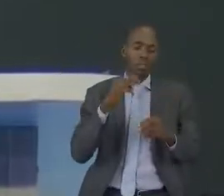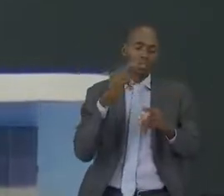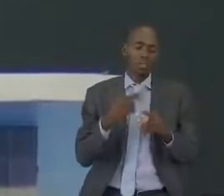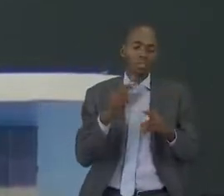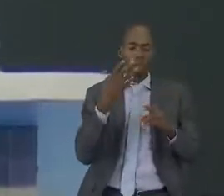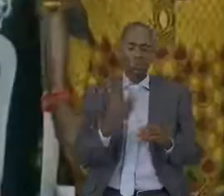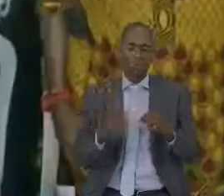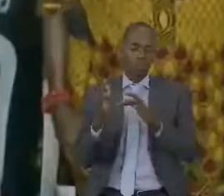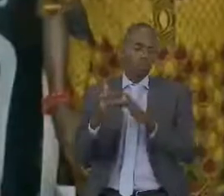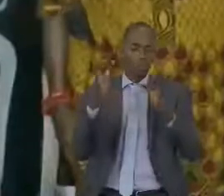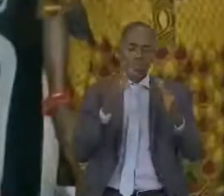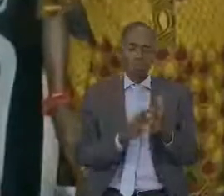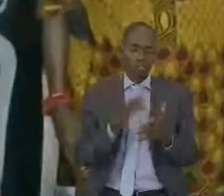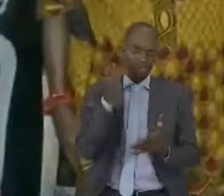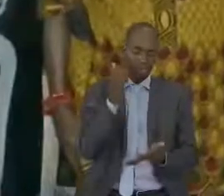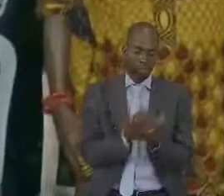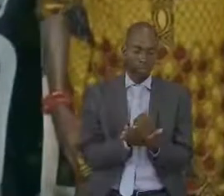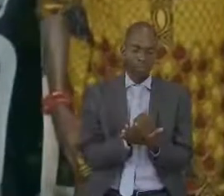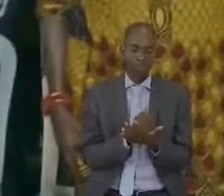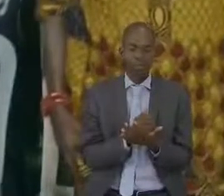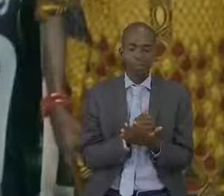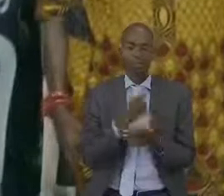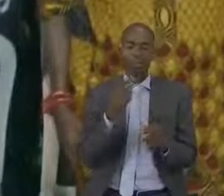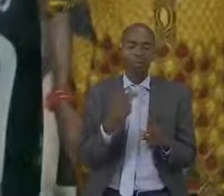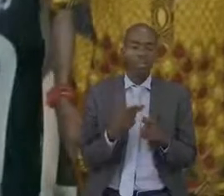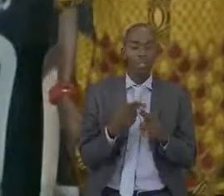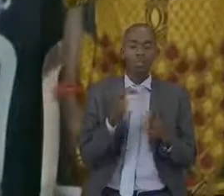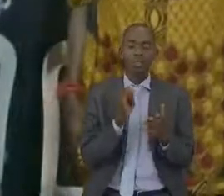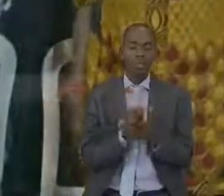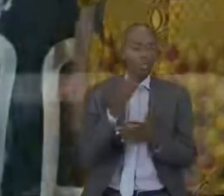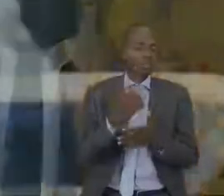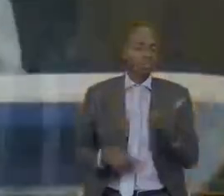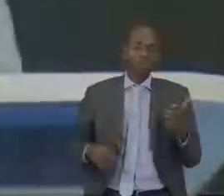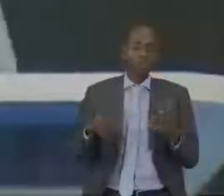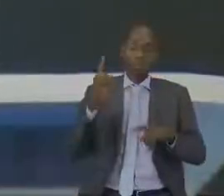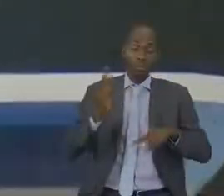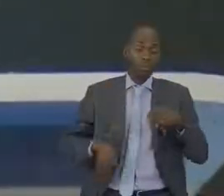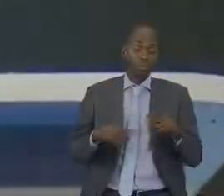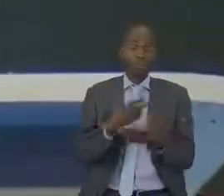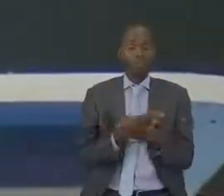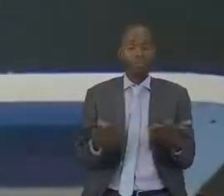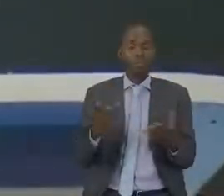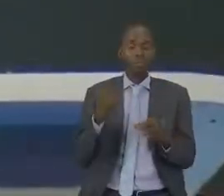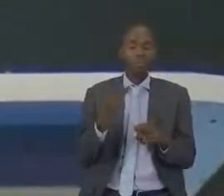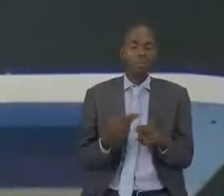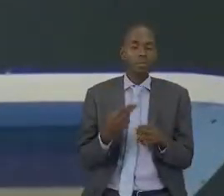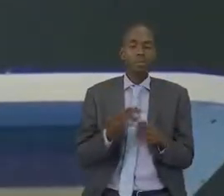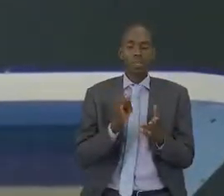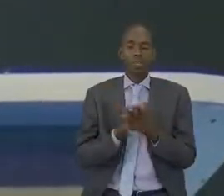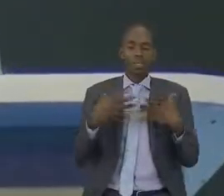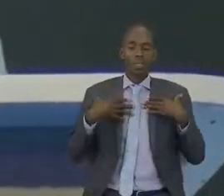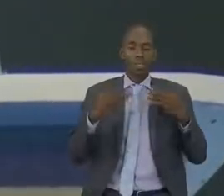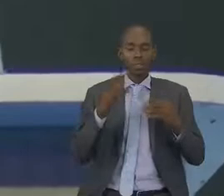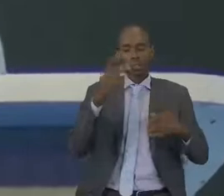Jésus, le nom qui ne peut faillir, le nom qui guérit les malades, le